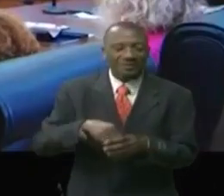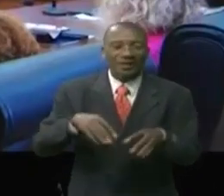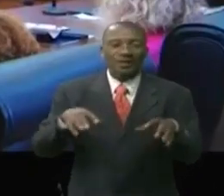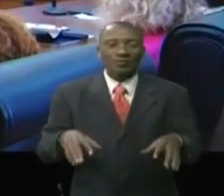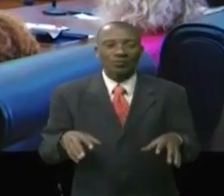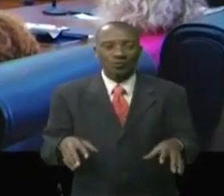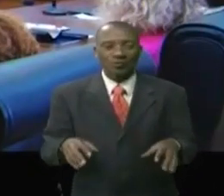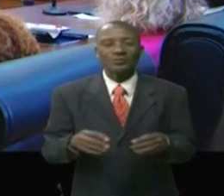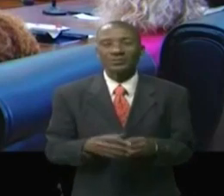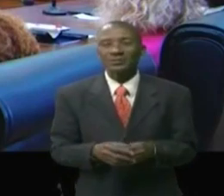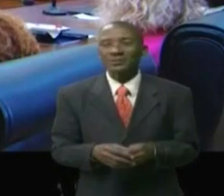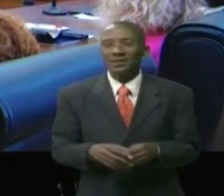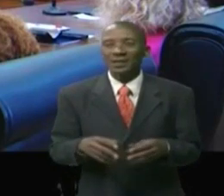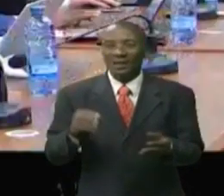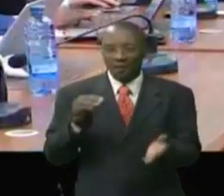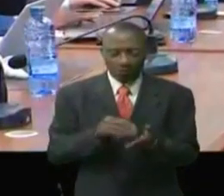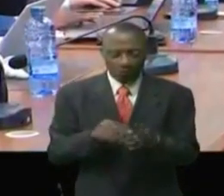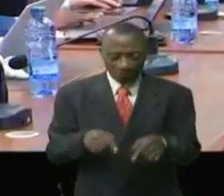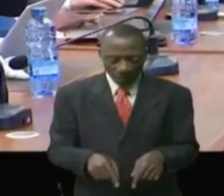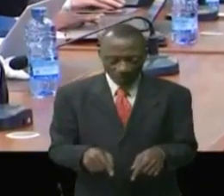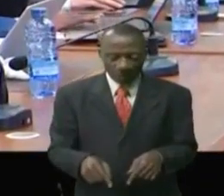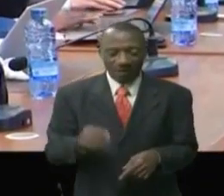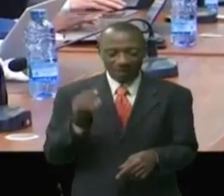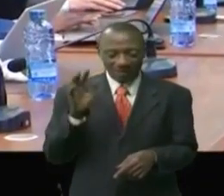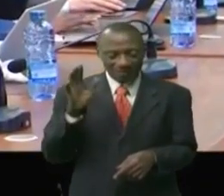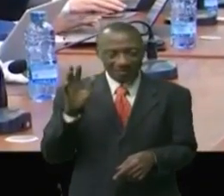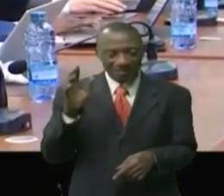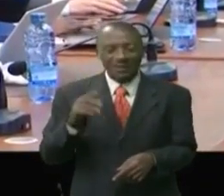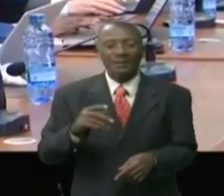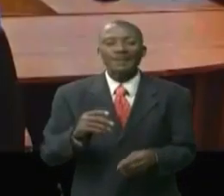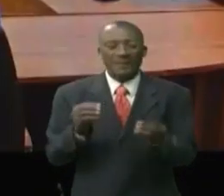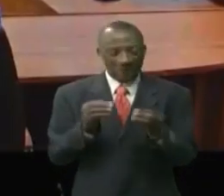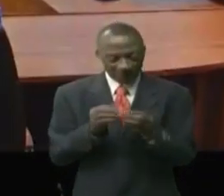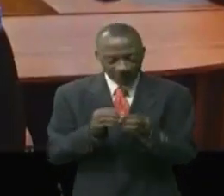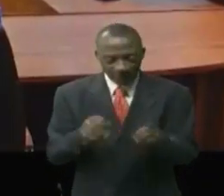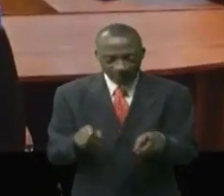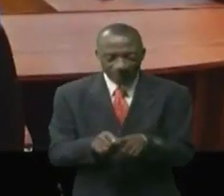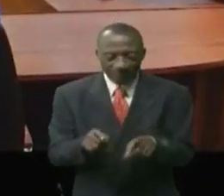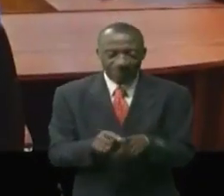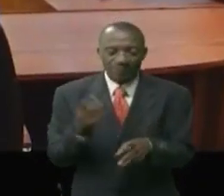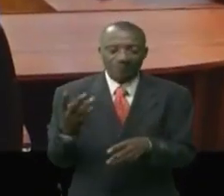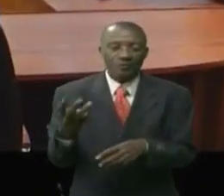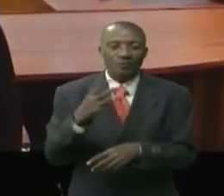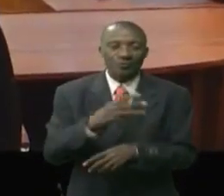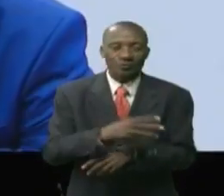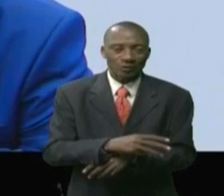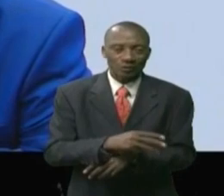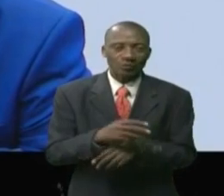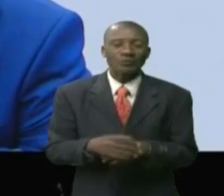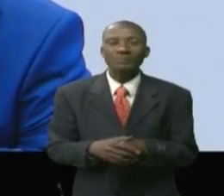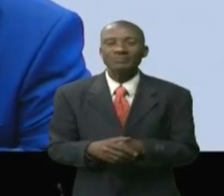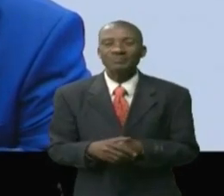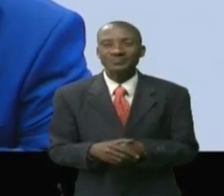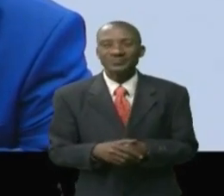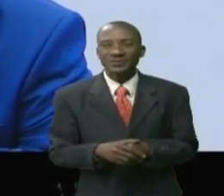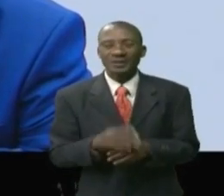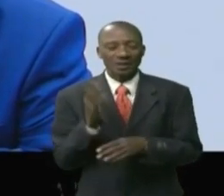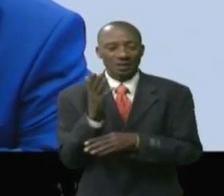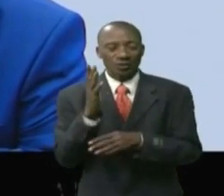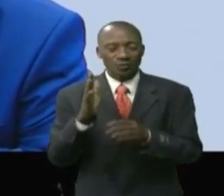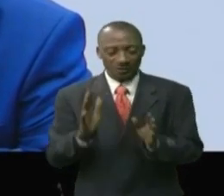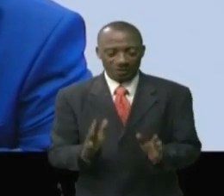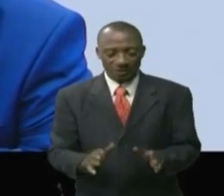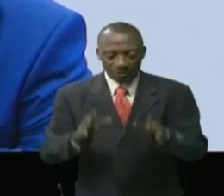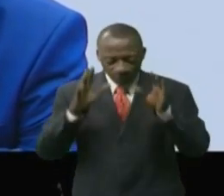Kinshasa du 5 au octobre 2023 au cabinet du Président de la République le conseiller principal mokafo et